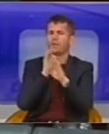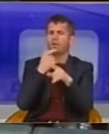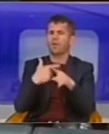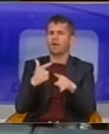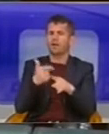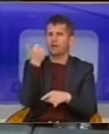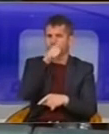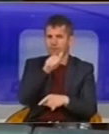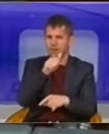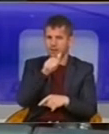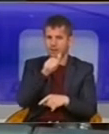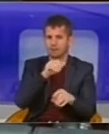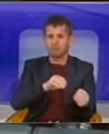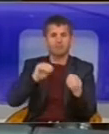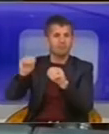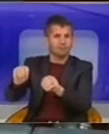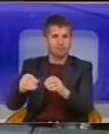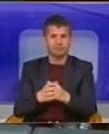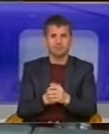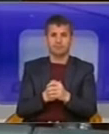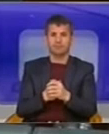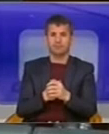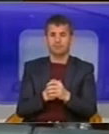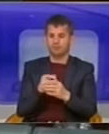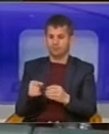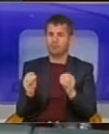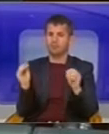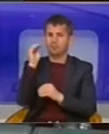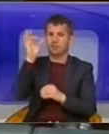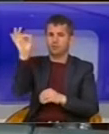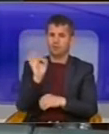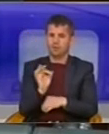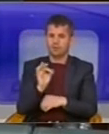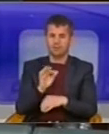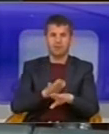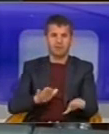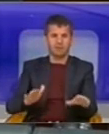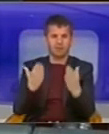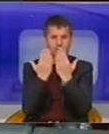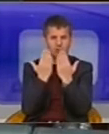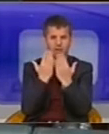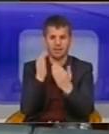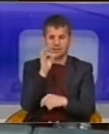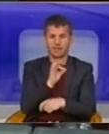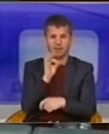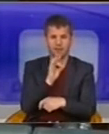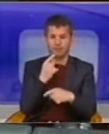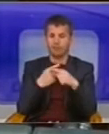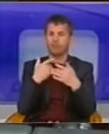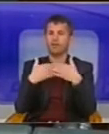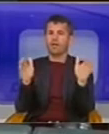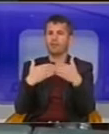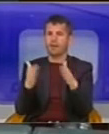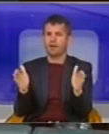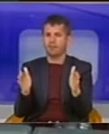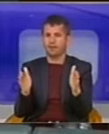arsvetim për këtë zhvendosje. Rritja e përqindjes e përfshirjes e fëmive në edukim parashkollor dhe hapja e